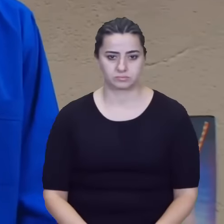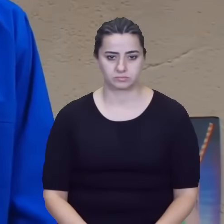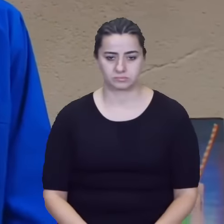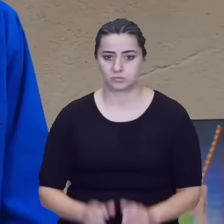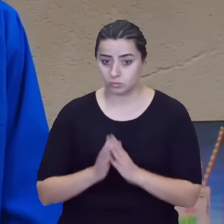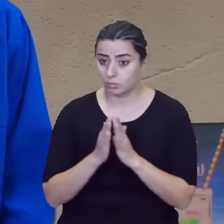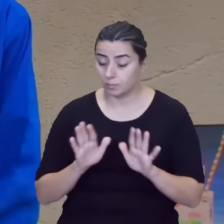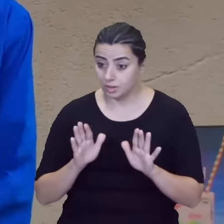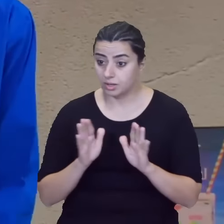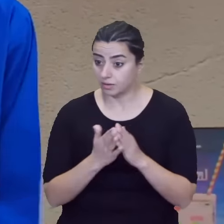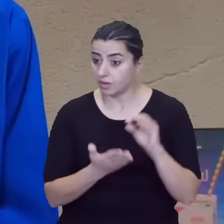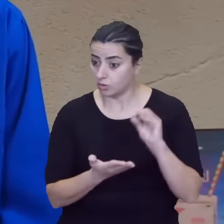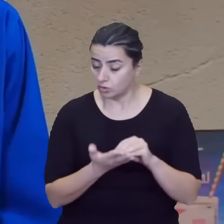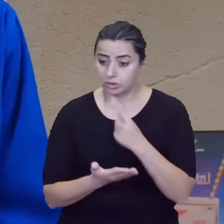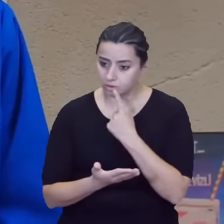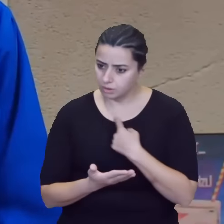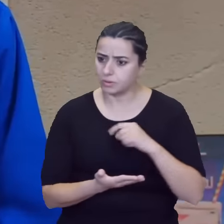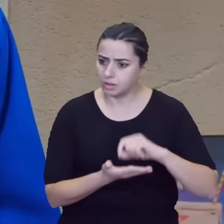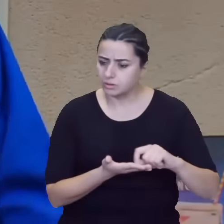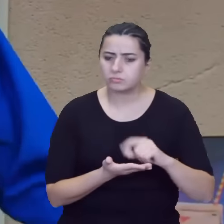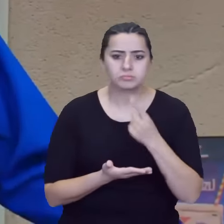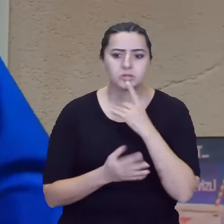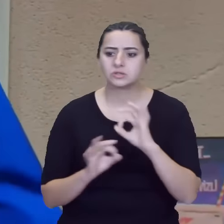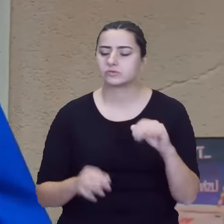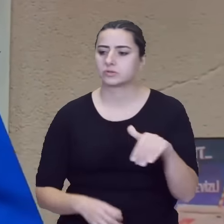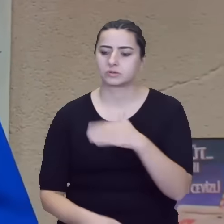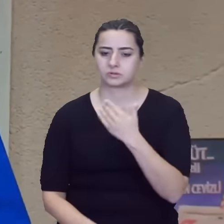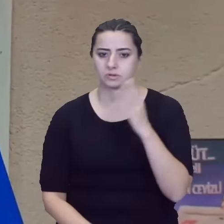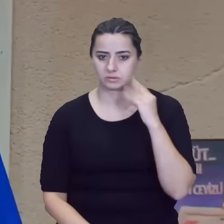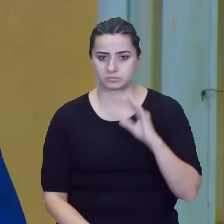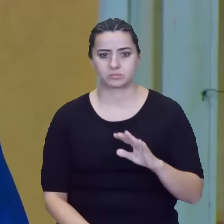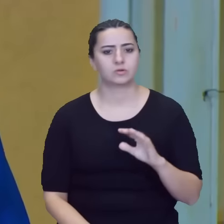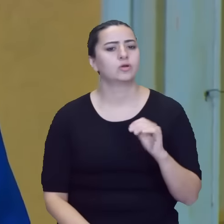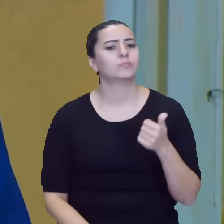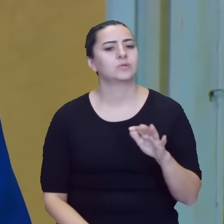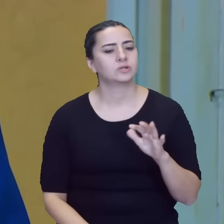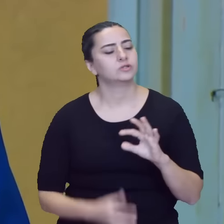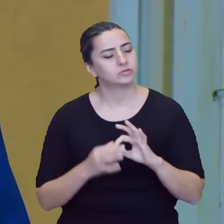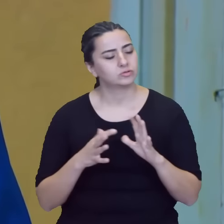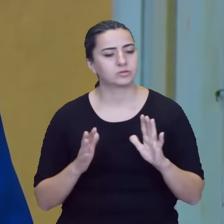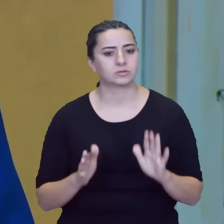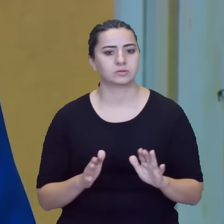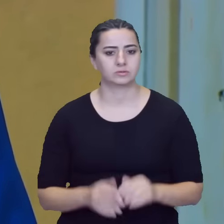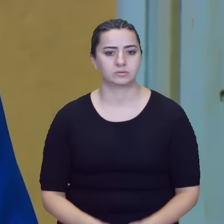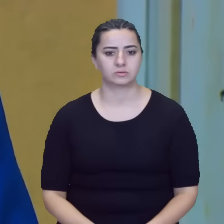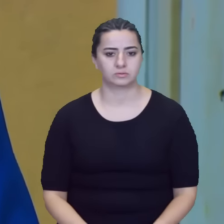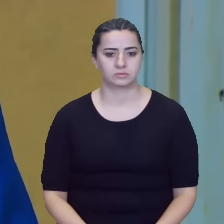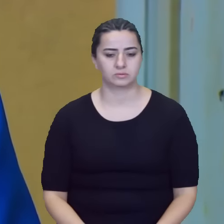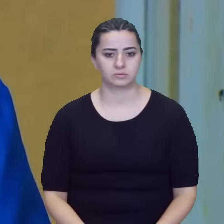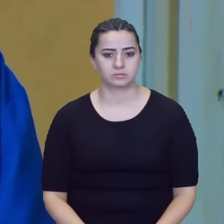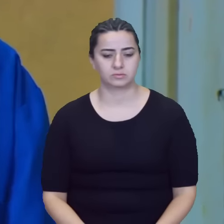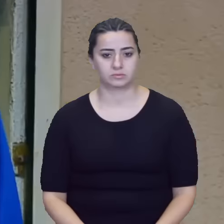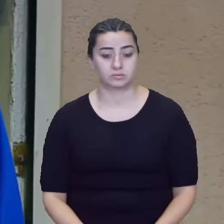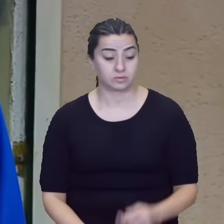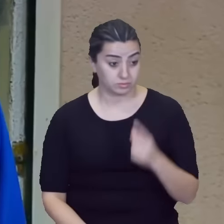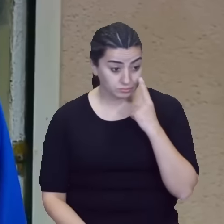Usta kusura bakma, eğer deftere yaz deseydi ben yazardım da öyle bir şey demeden çıktı gitti yani. Tamam yavrum, tamam hallederiz. Şimdi Güçlü